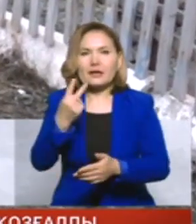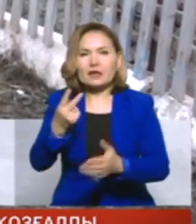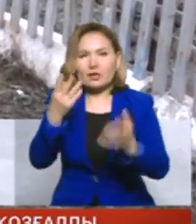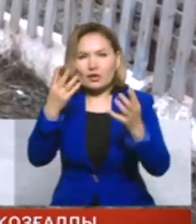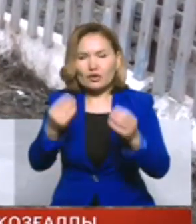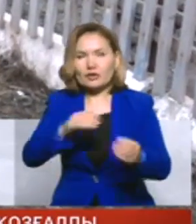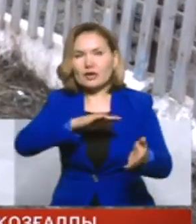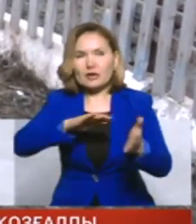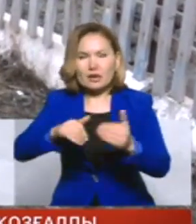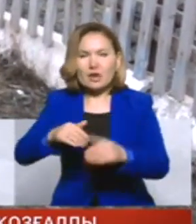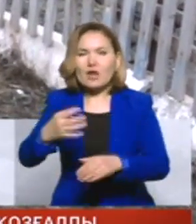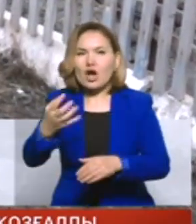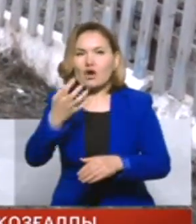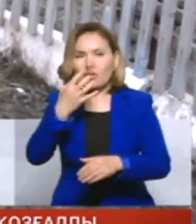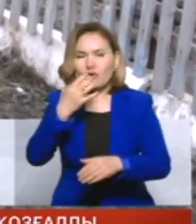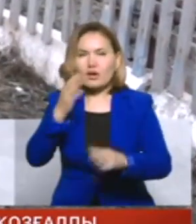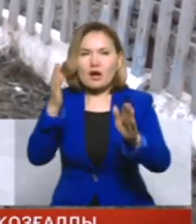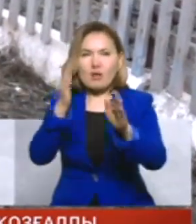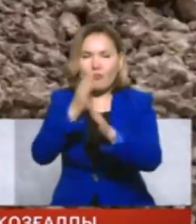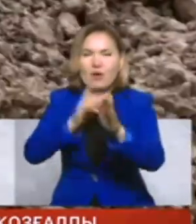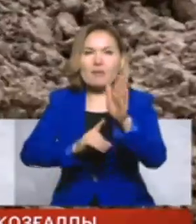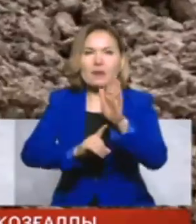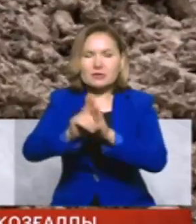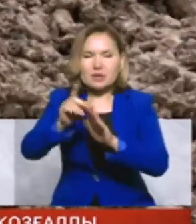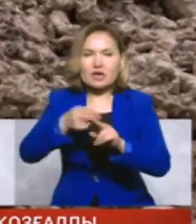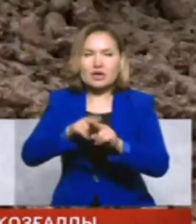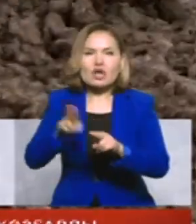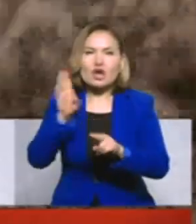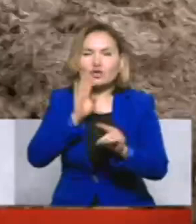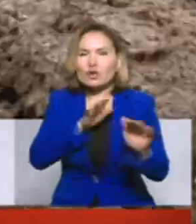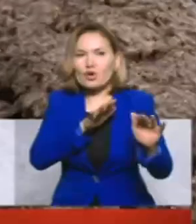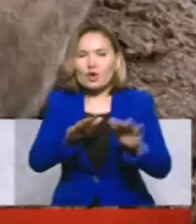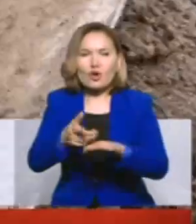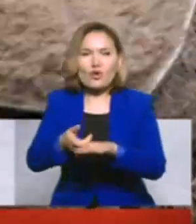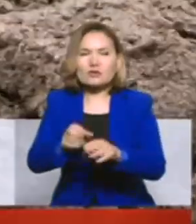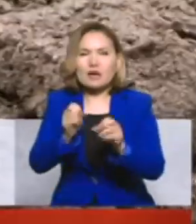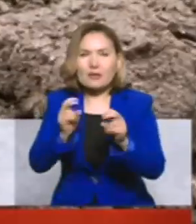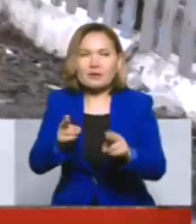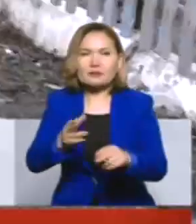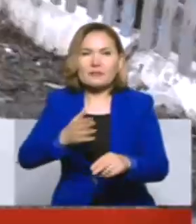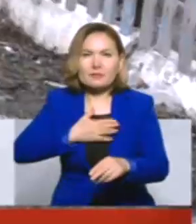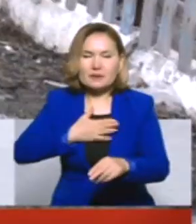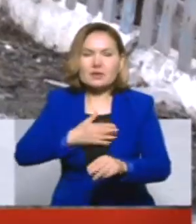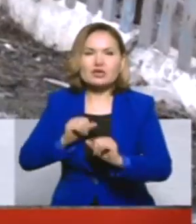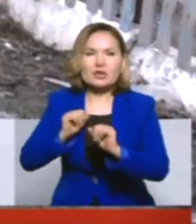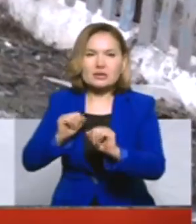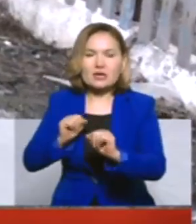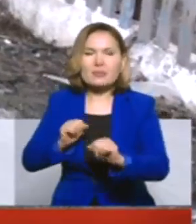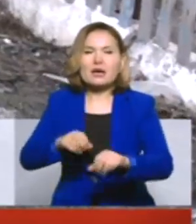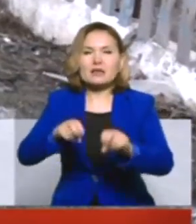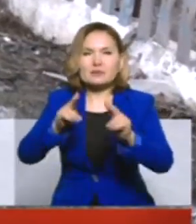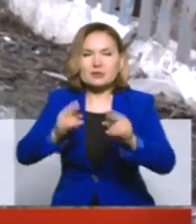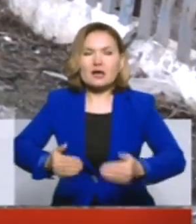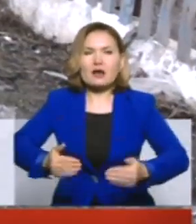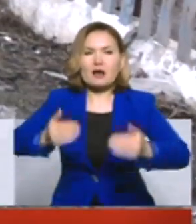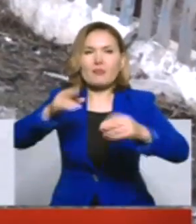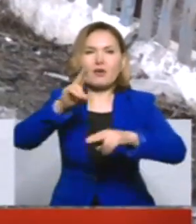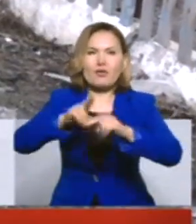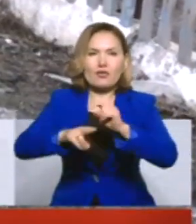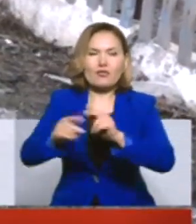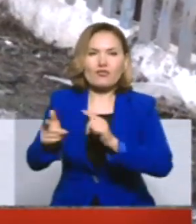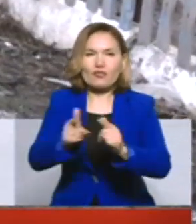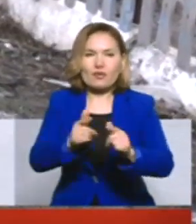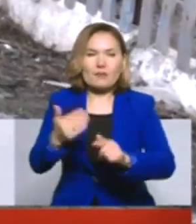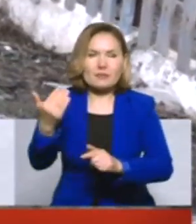кейін күн жылып сүйтте батыр дейді. Су басатын жерлер, қауіпті жерлер бізде бар. Соларды су көтерілгені